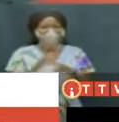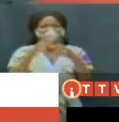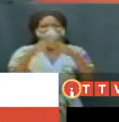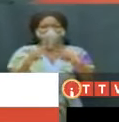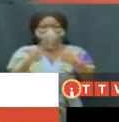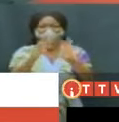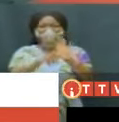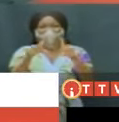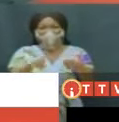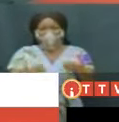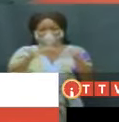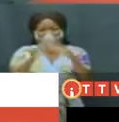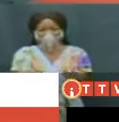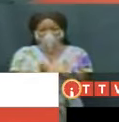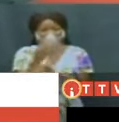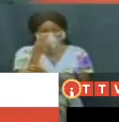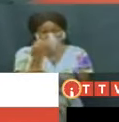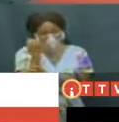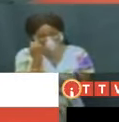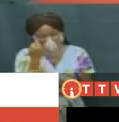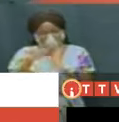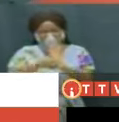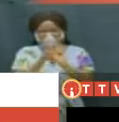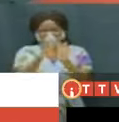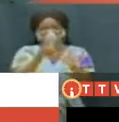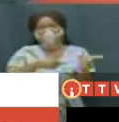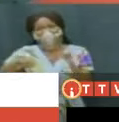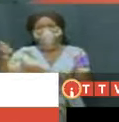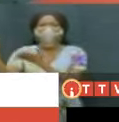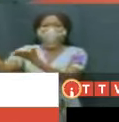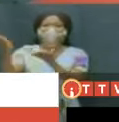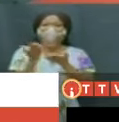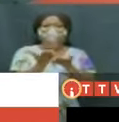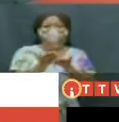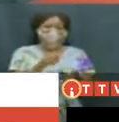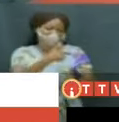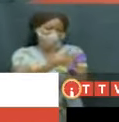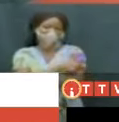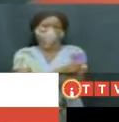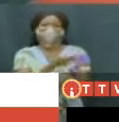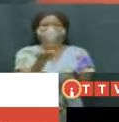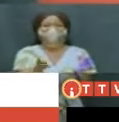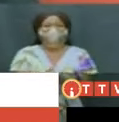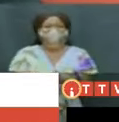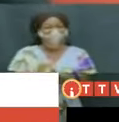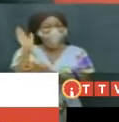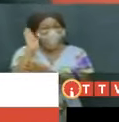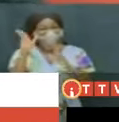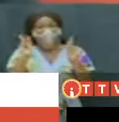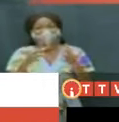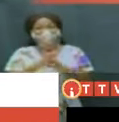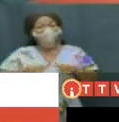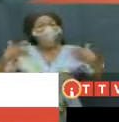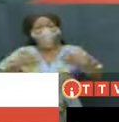president, presidential task force, anapita kumene kukalandira katemera kumeneyo. Tamva kuti kunali ntungululu